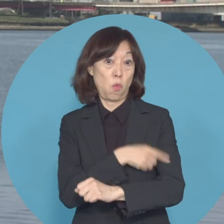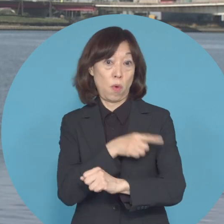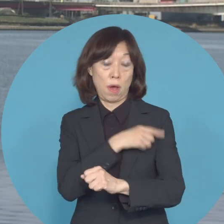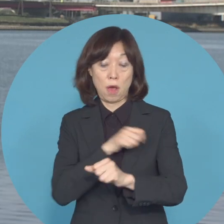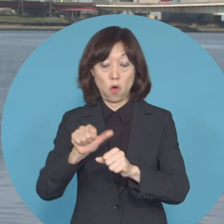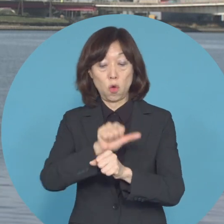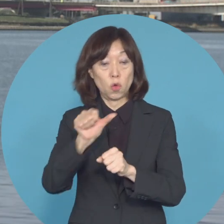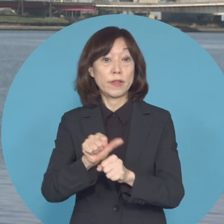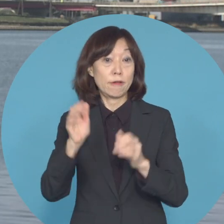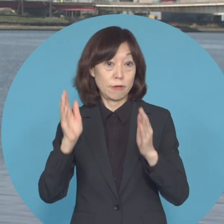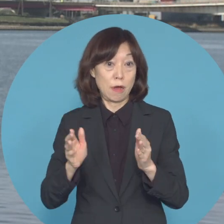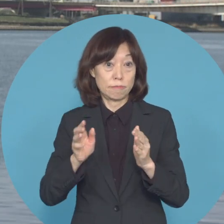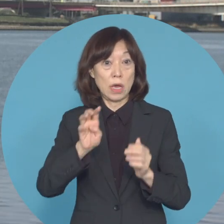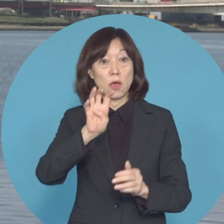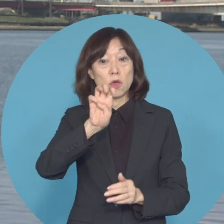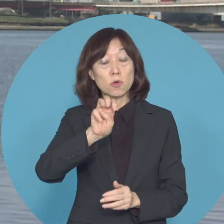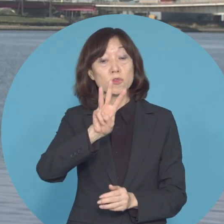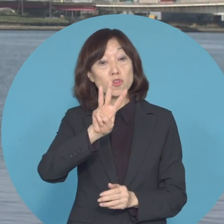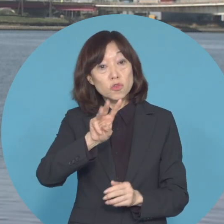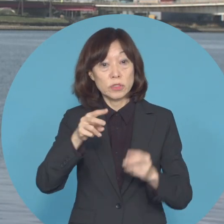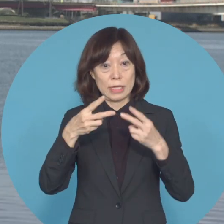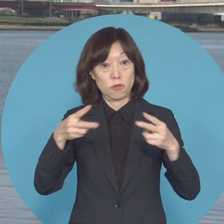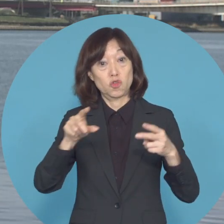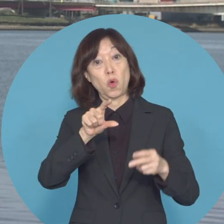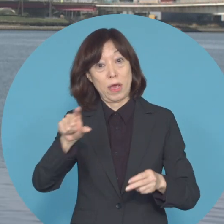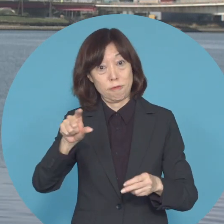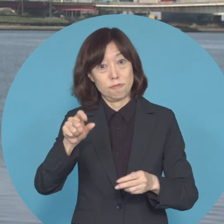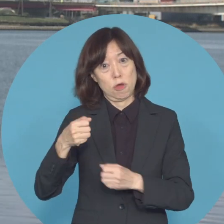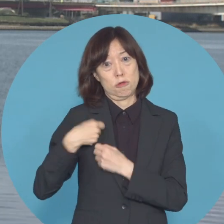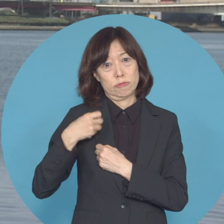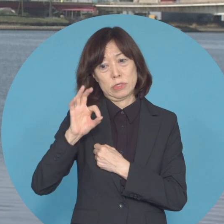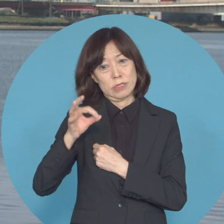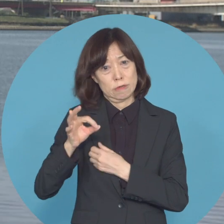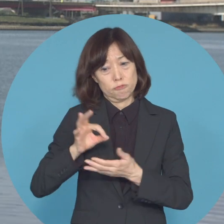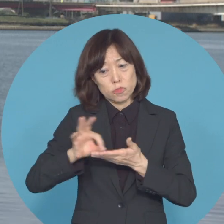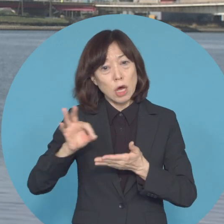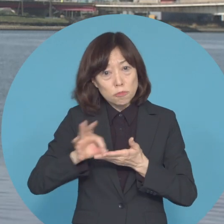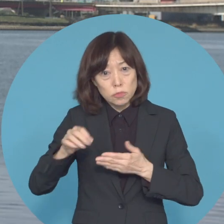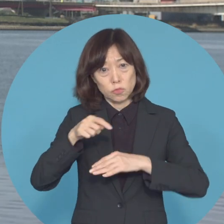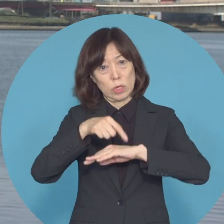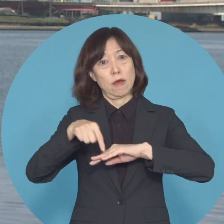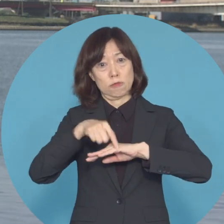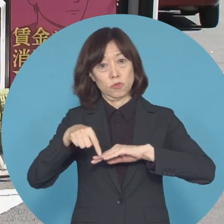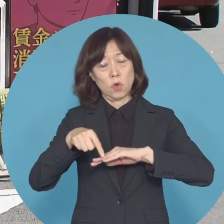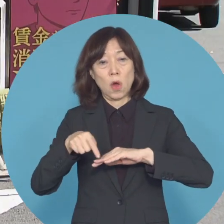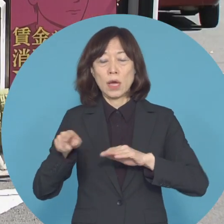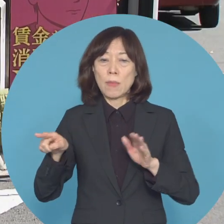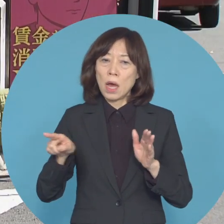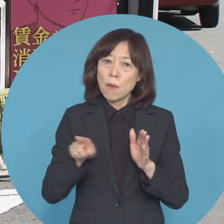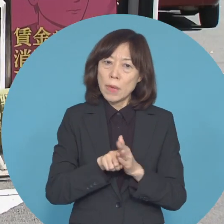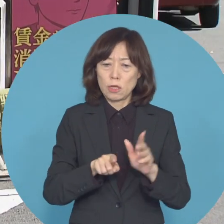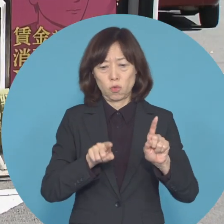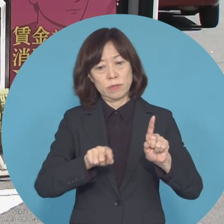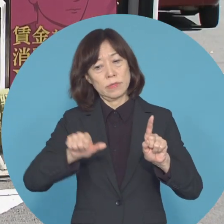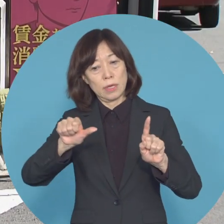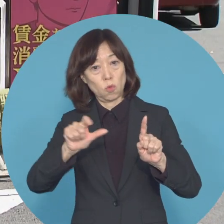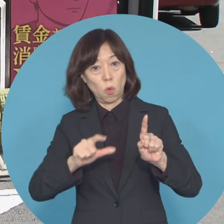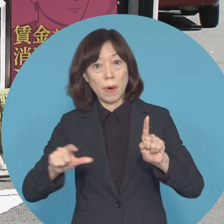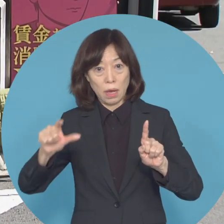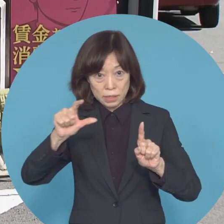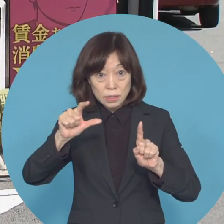5年間で43兆円もの軍事費を使おうとしています。これまでの